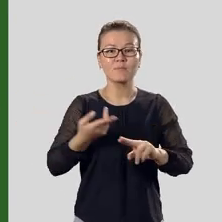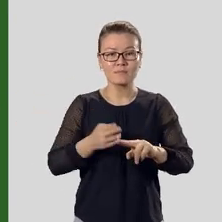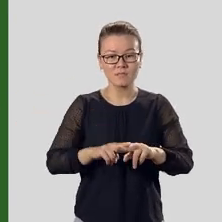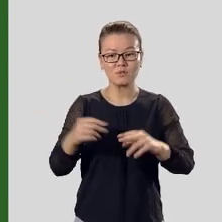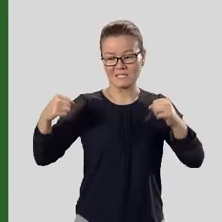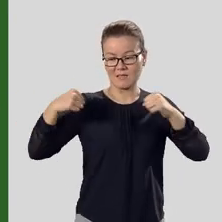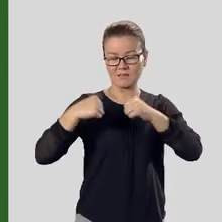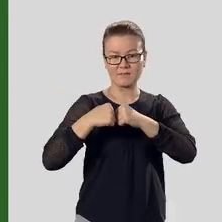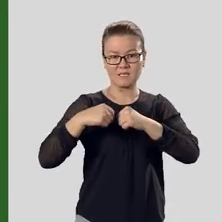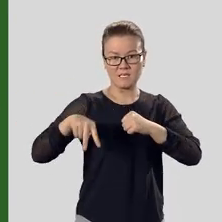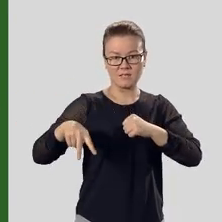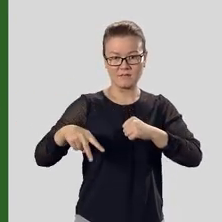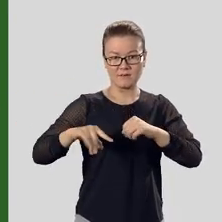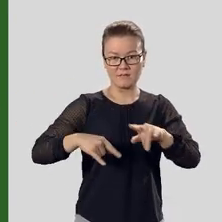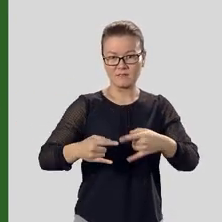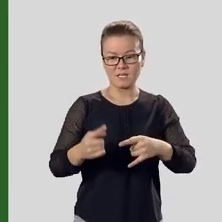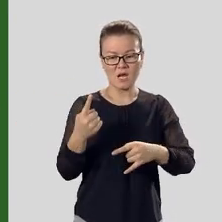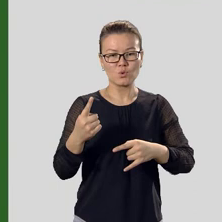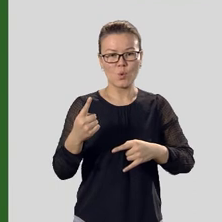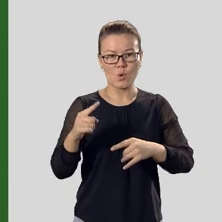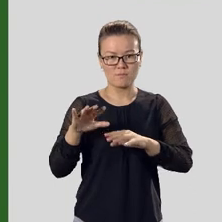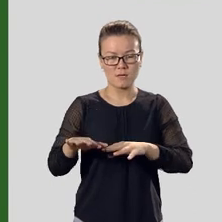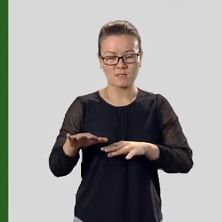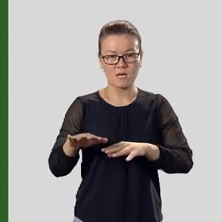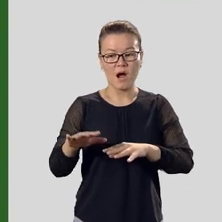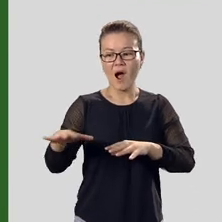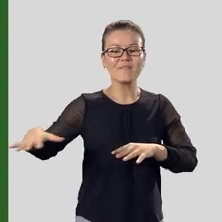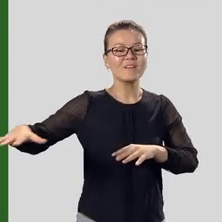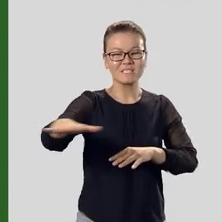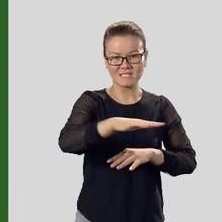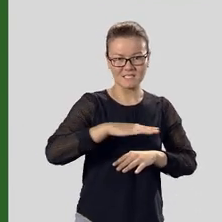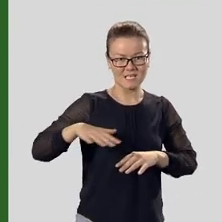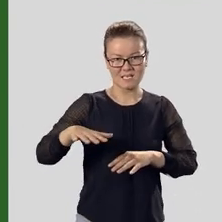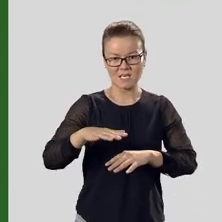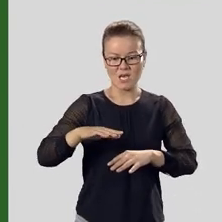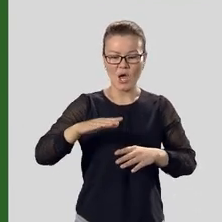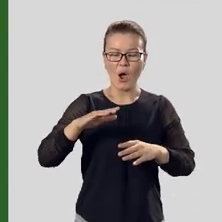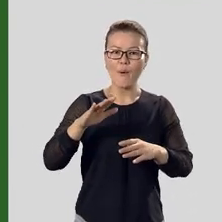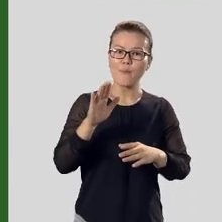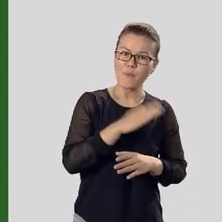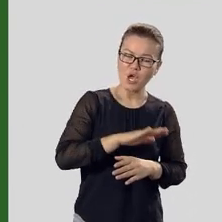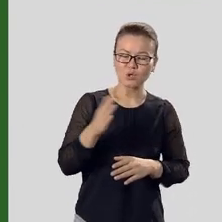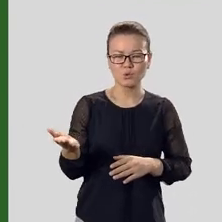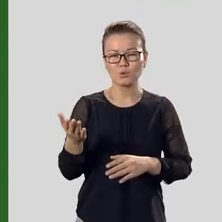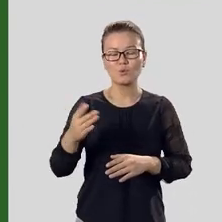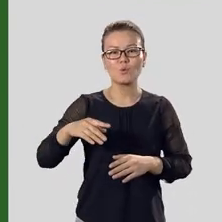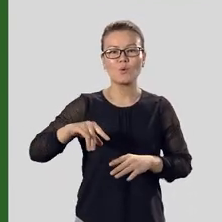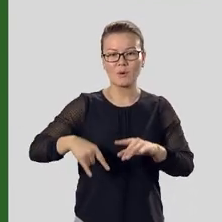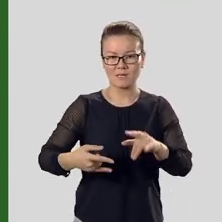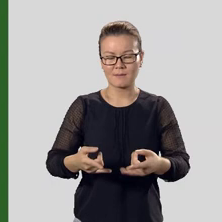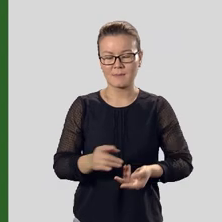не в одной точке, а по всей границе между плитами, то есть по